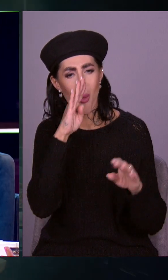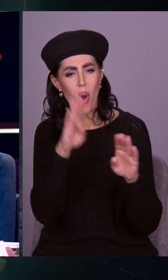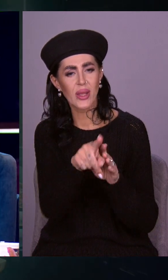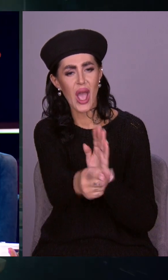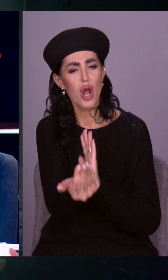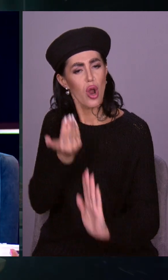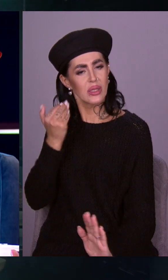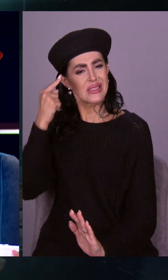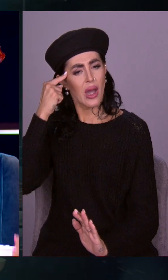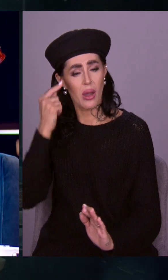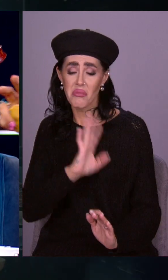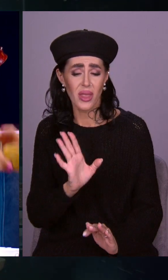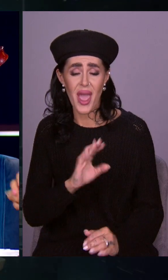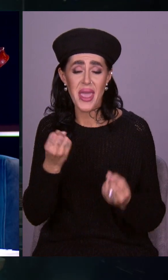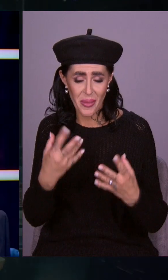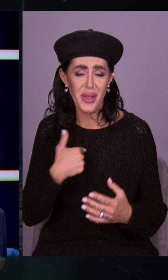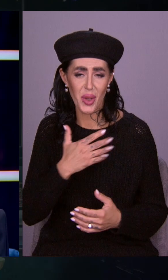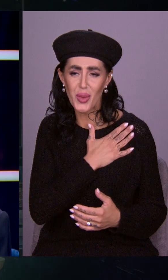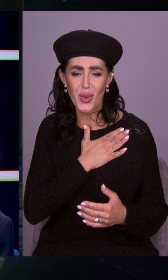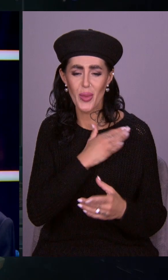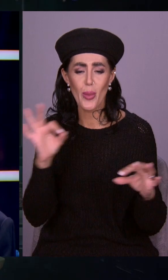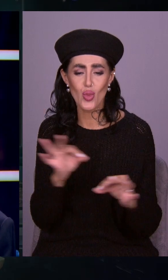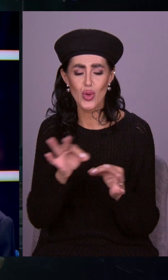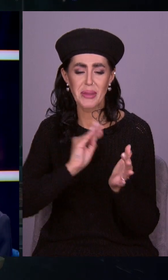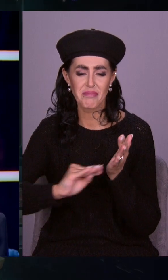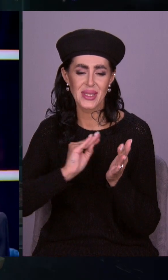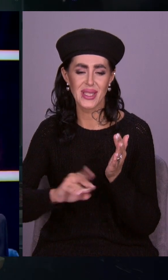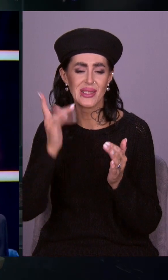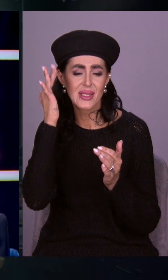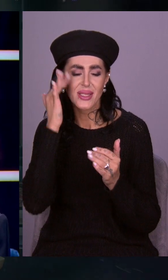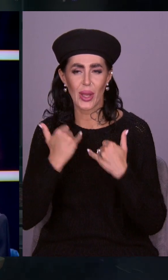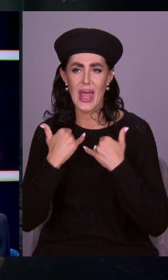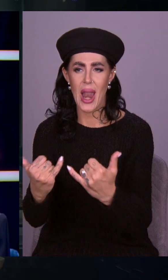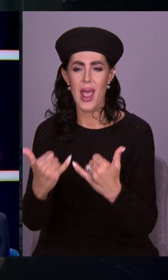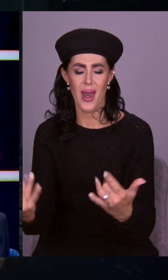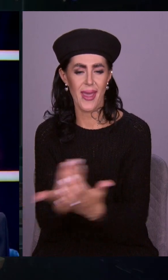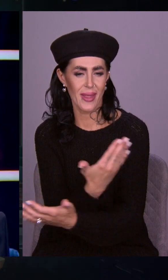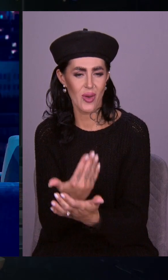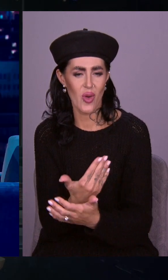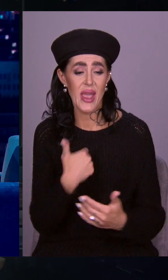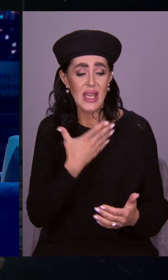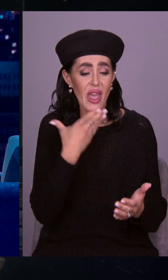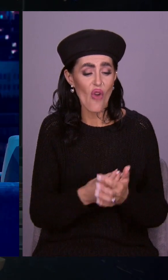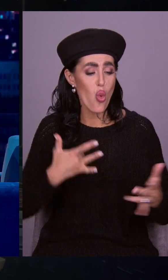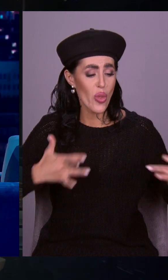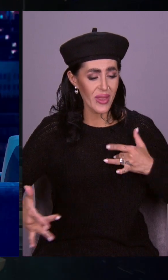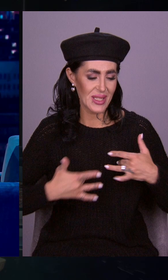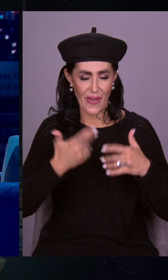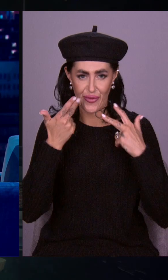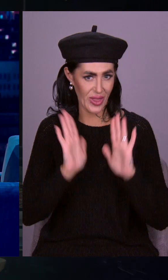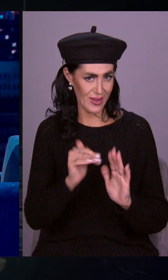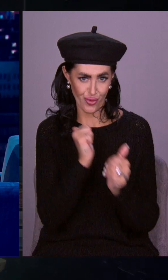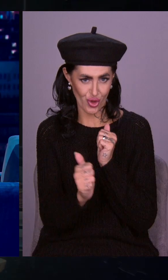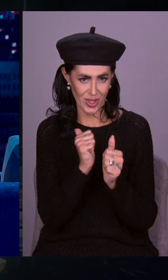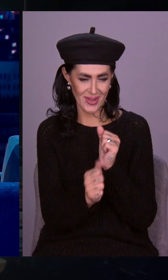я знаю, як це зробити, типу, мені це простіше. Ти це робиш іноді в житті? Я це на концертах роблю, дуже часто. Ну, типу, тут же всякі штучки,